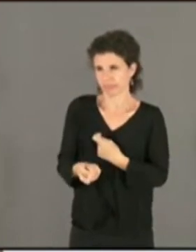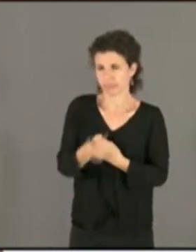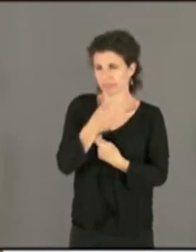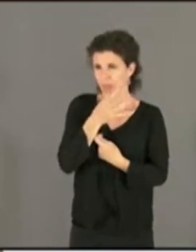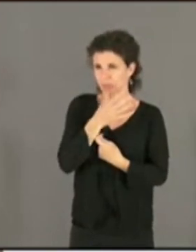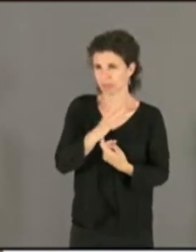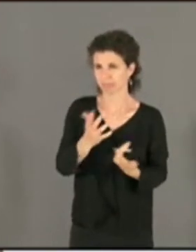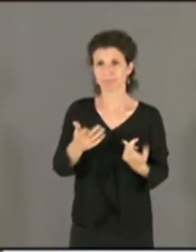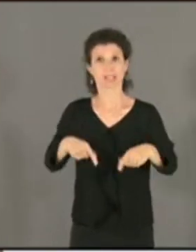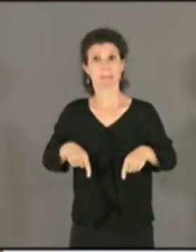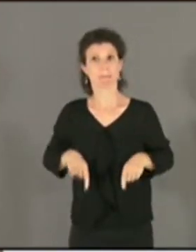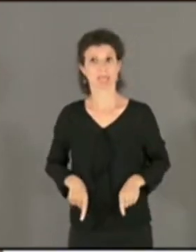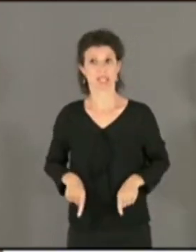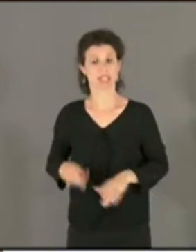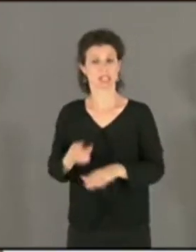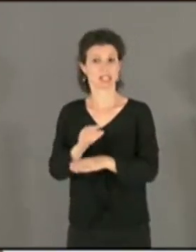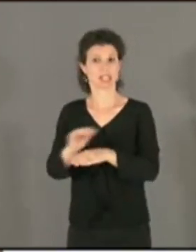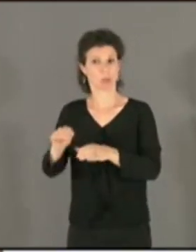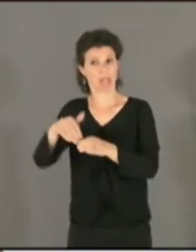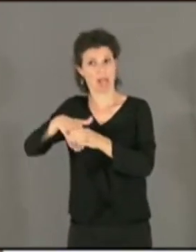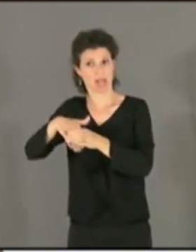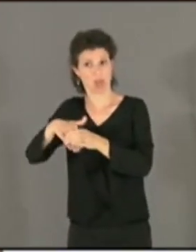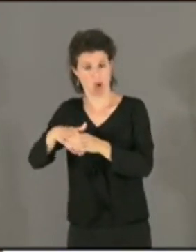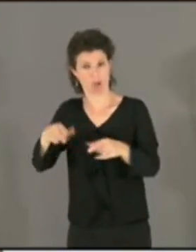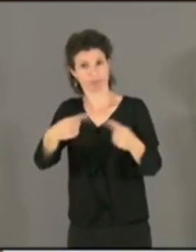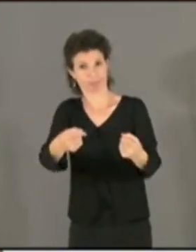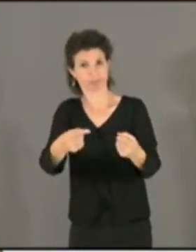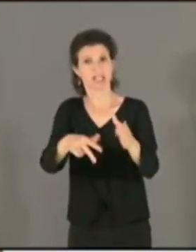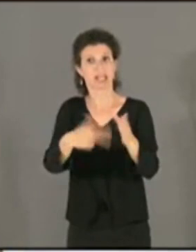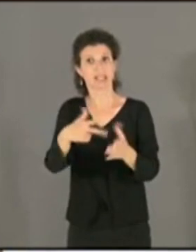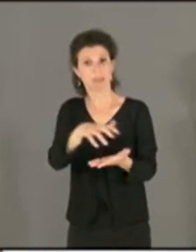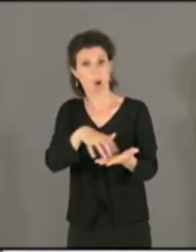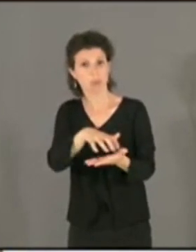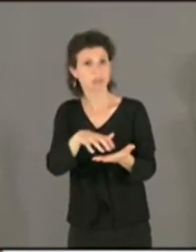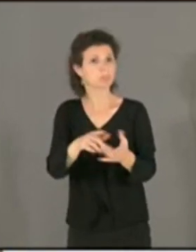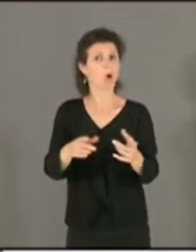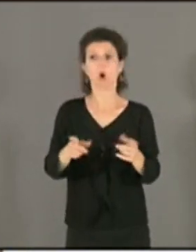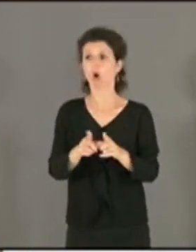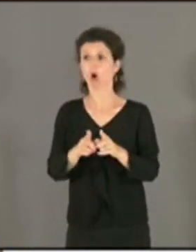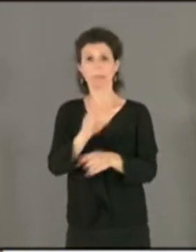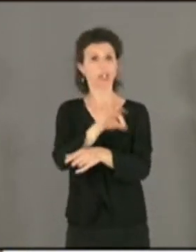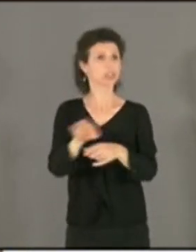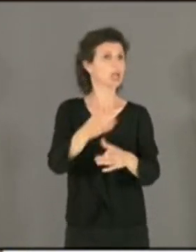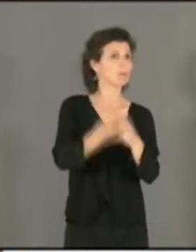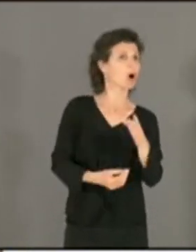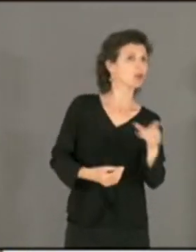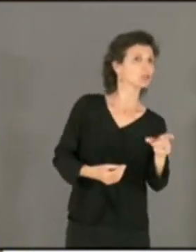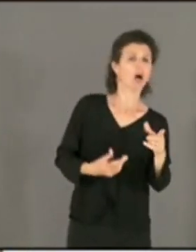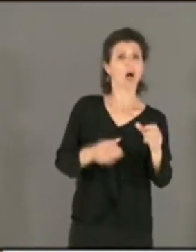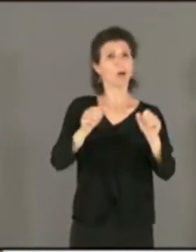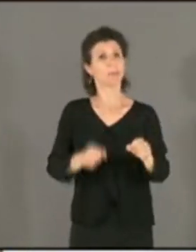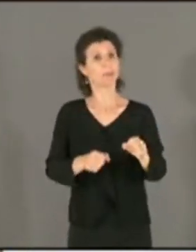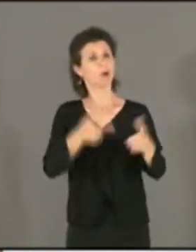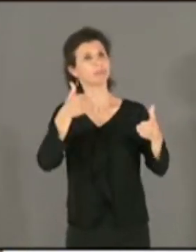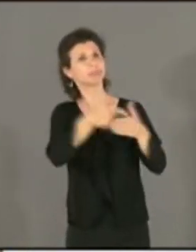d'ailleurs au commissariat du 13e arrondissement, jouant aux architectes, estimant qu'à tel endroit, l'on pouvait percer le mur